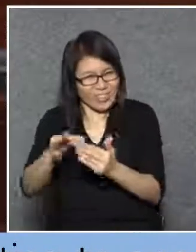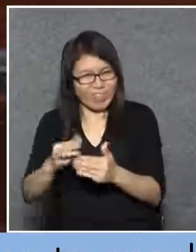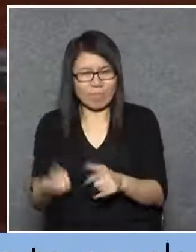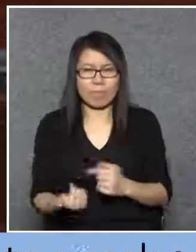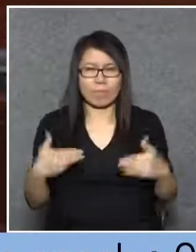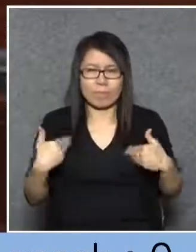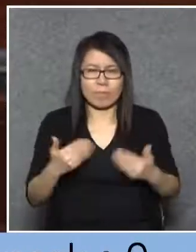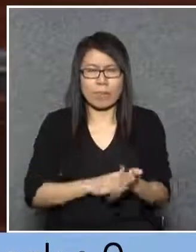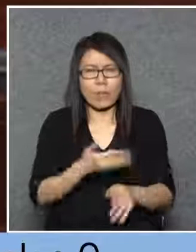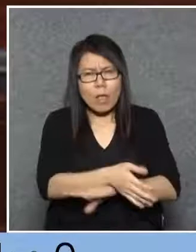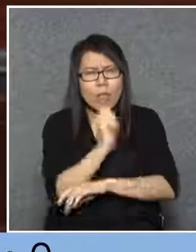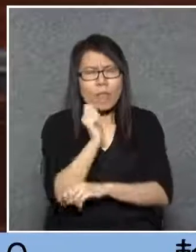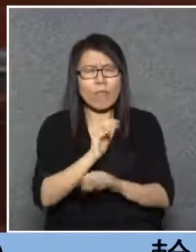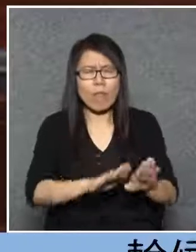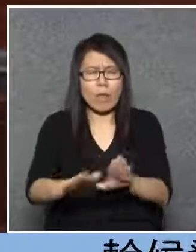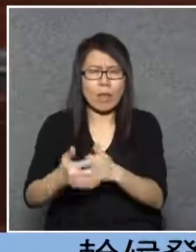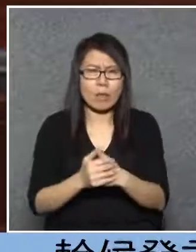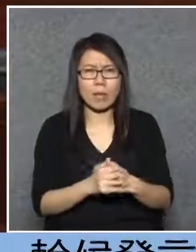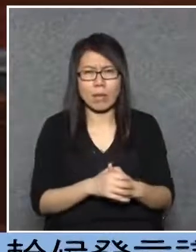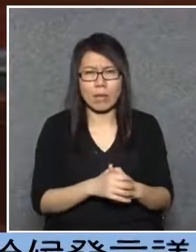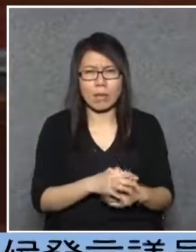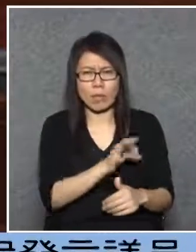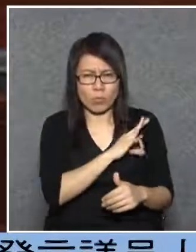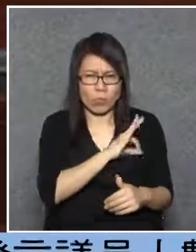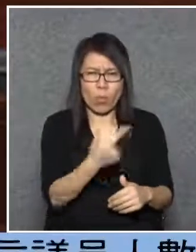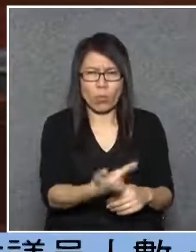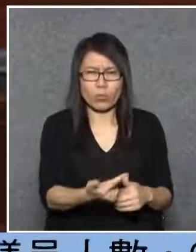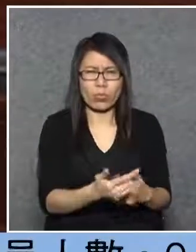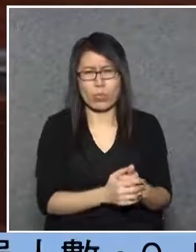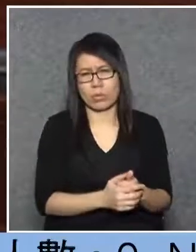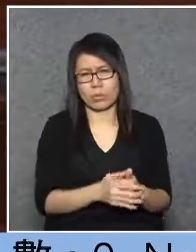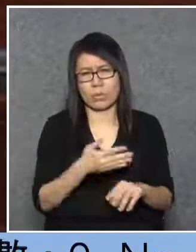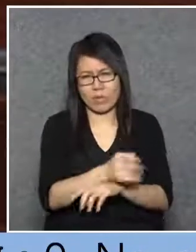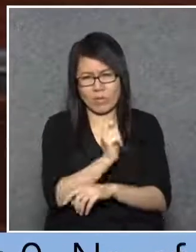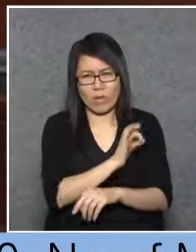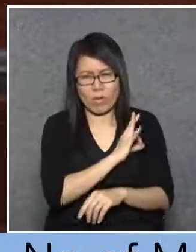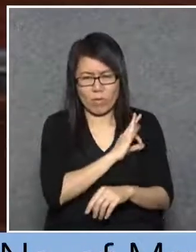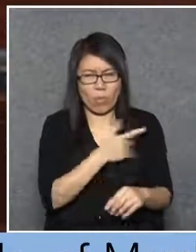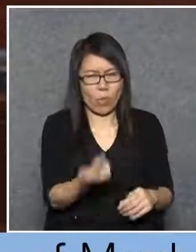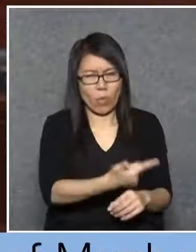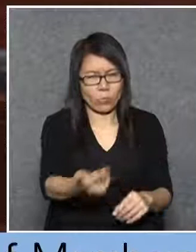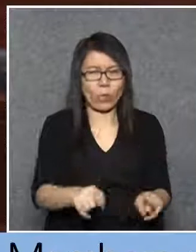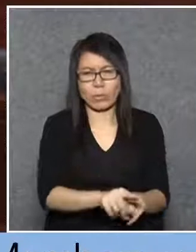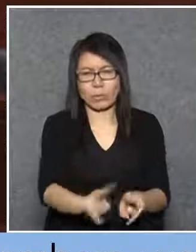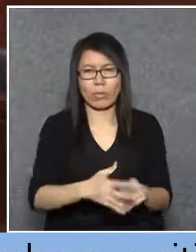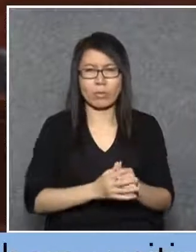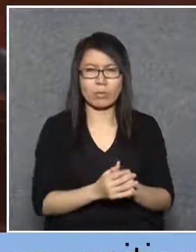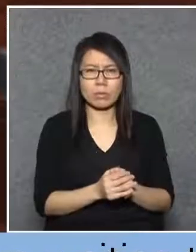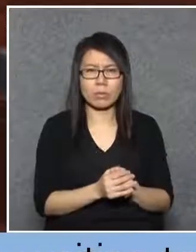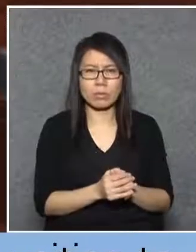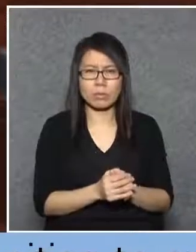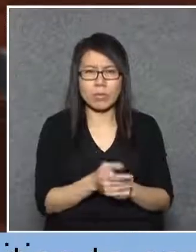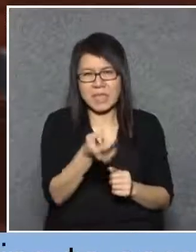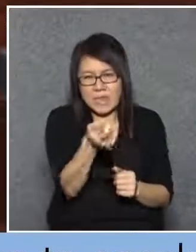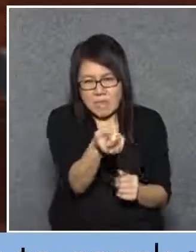社會福利機構，不少社會福利機構很多都是小圈